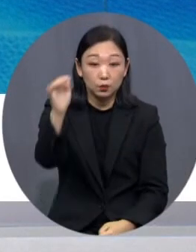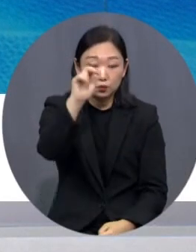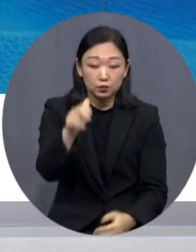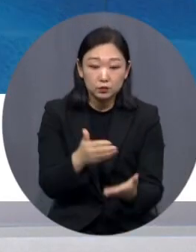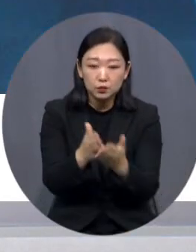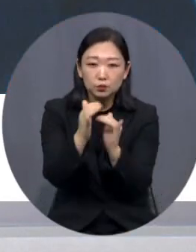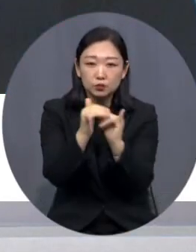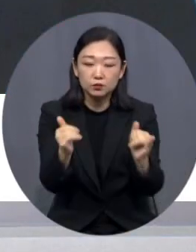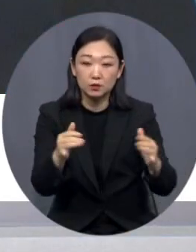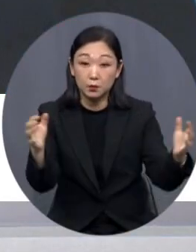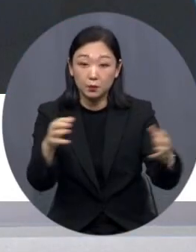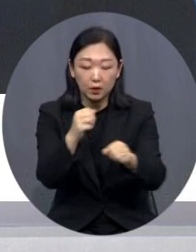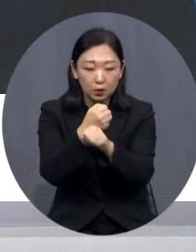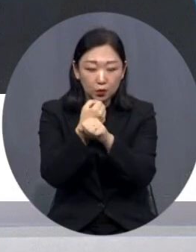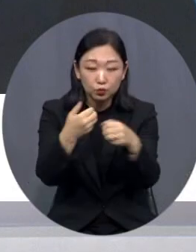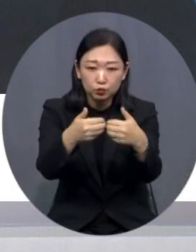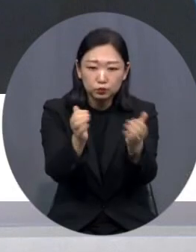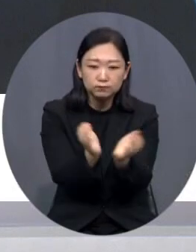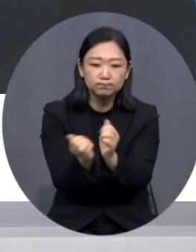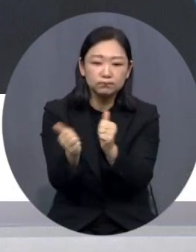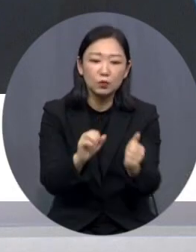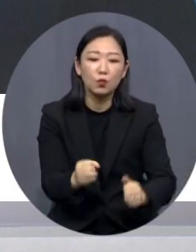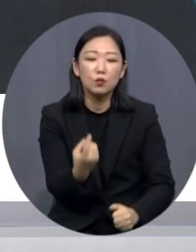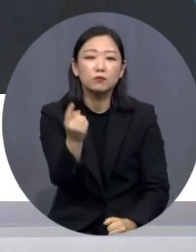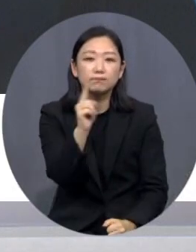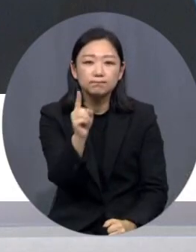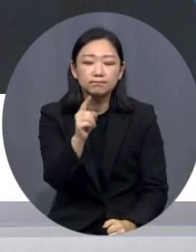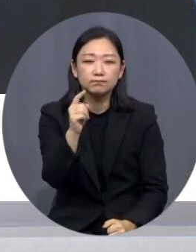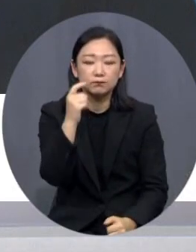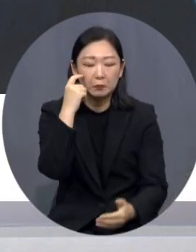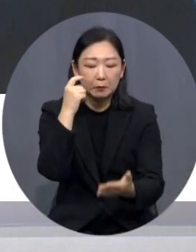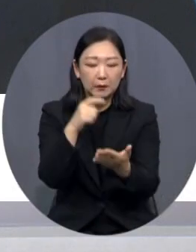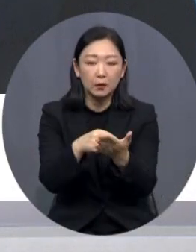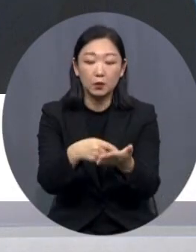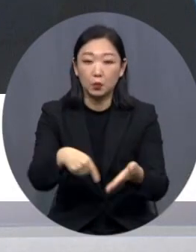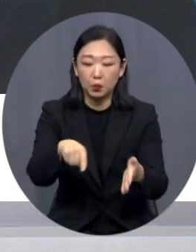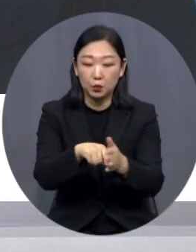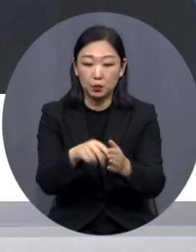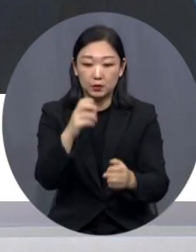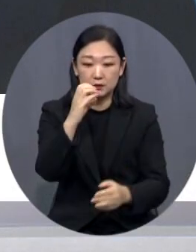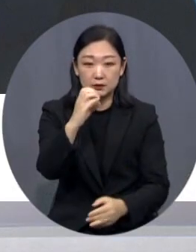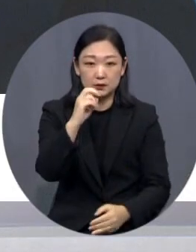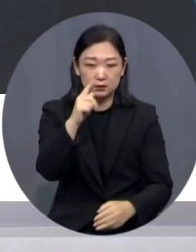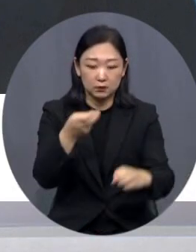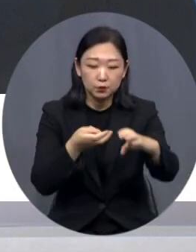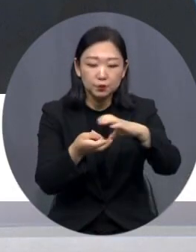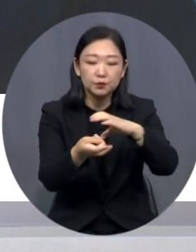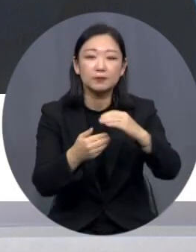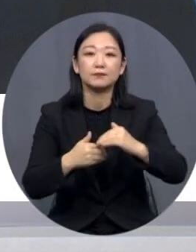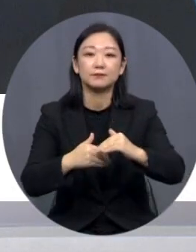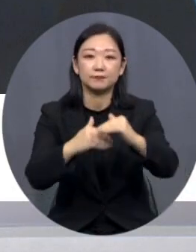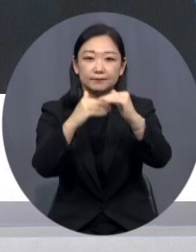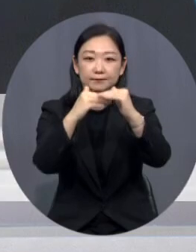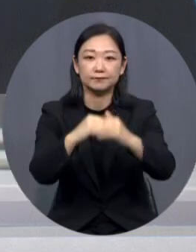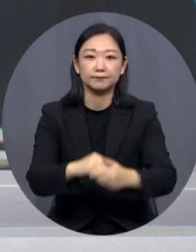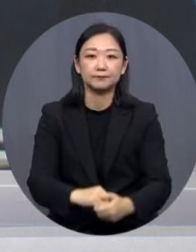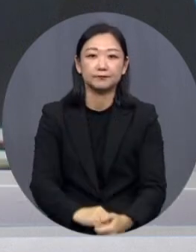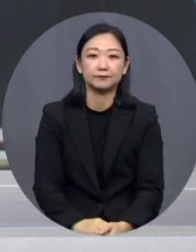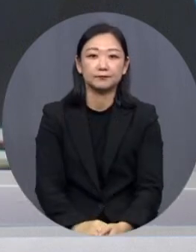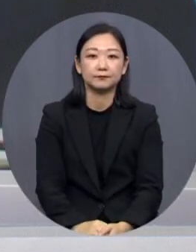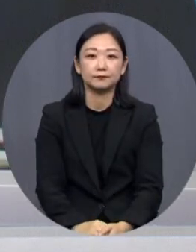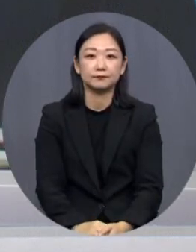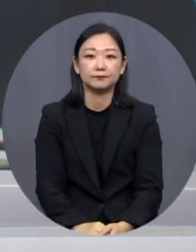구성된 연구팀이 회사 원인을 밝히기 위해이 CT 촬영까지 진행했습니다 이따끔